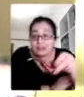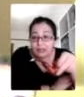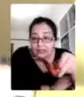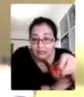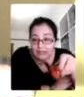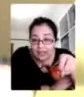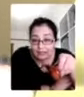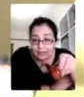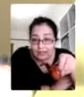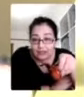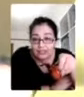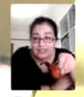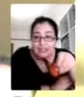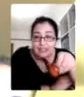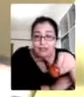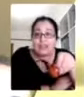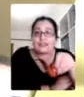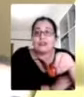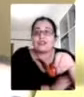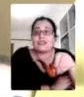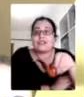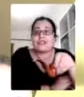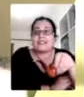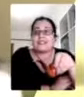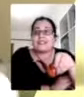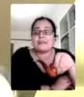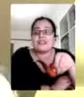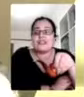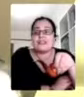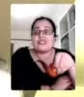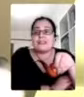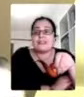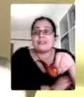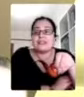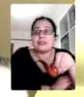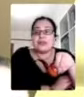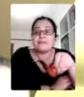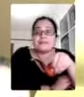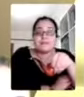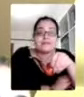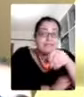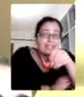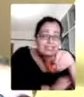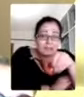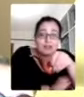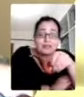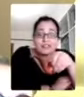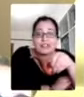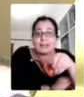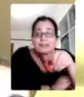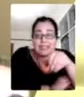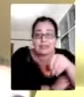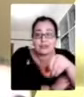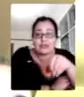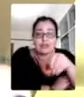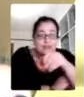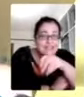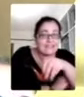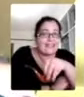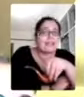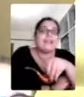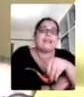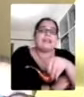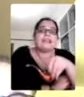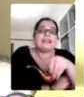Ama işte bu arada Tayfun Bey'in söylediği, keşke 10 dakika önce söyleseydiniz yarım kalan içilebilir diyor. Yani şimdi şöyle bir şey var. Bir daha söylüyoruz